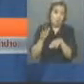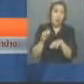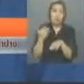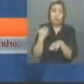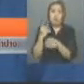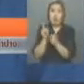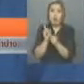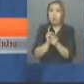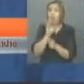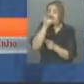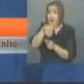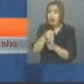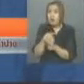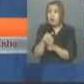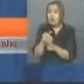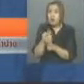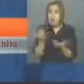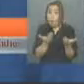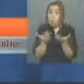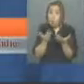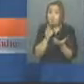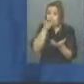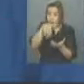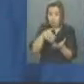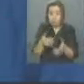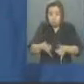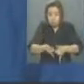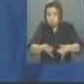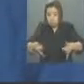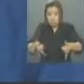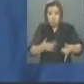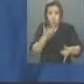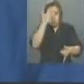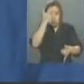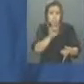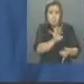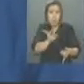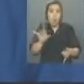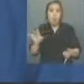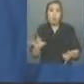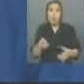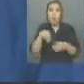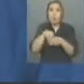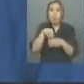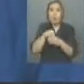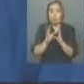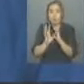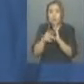เห็นลูกช้างเท่าๆกันนี่เกือบร้อยไปอยู่ที่นั่นมาจาก